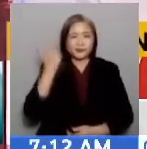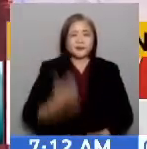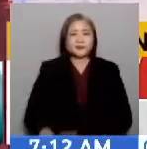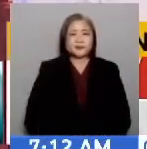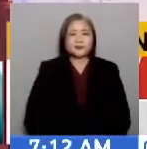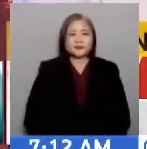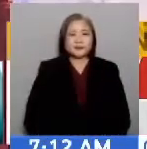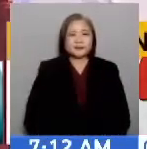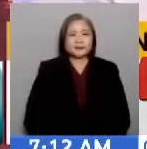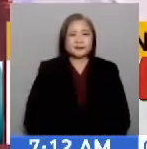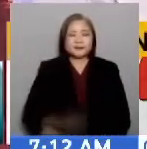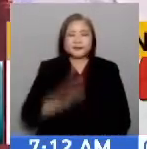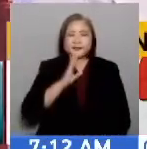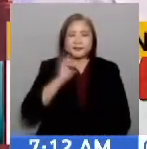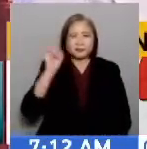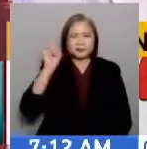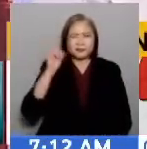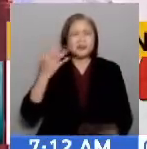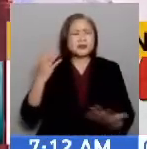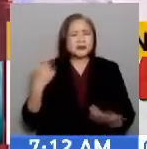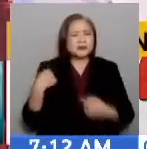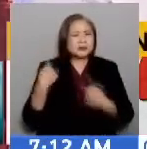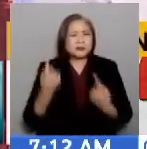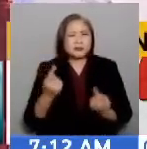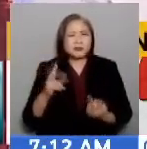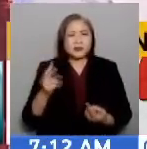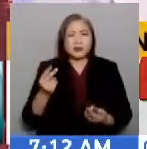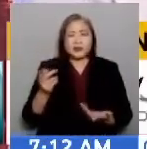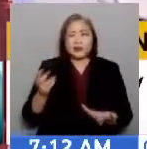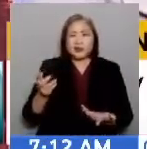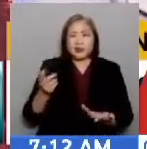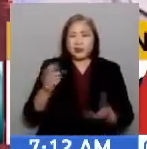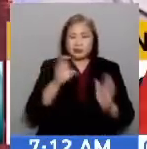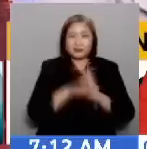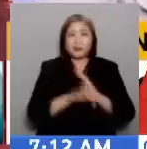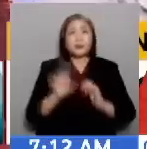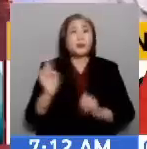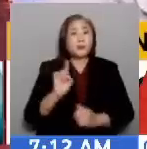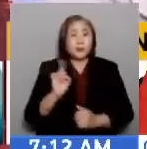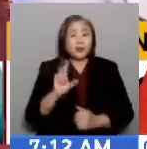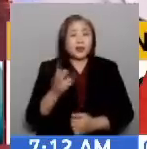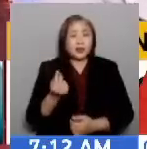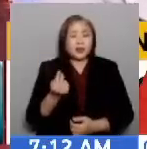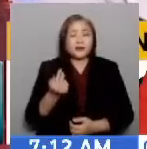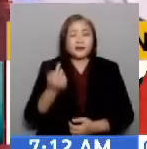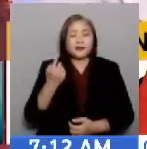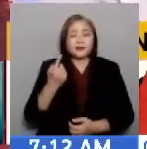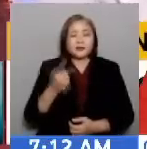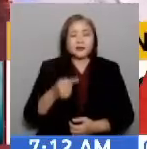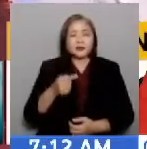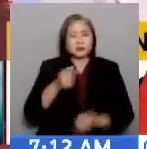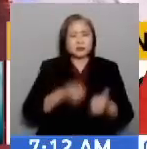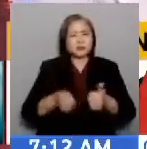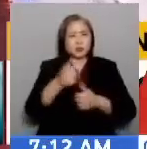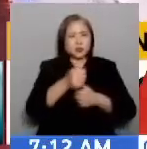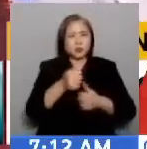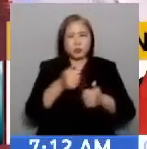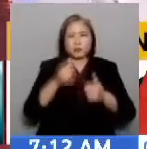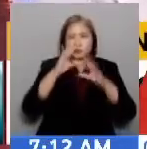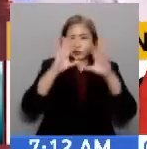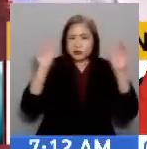Since when was it a crime for a sovereign head of state?